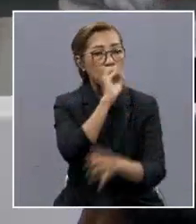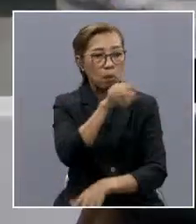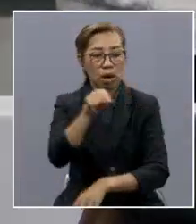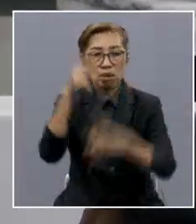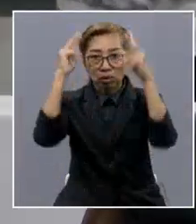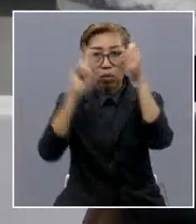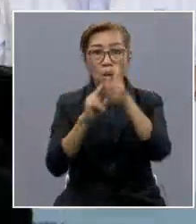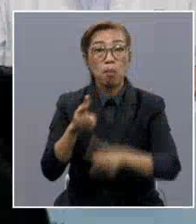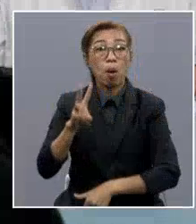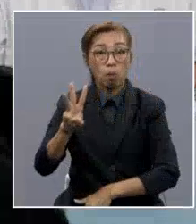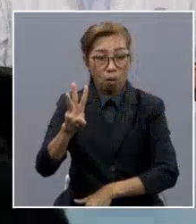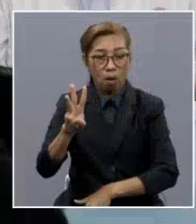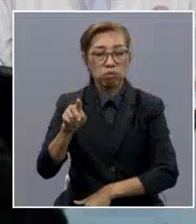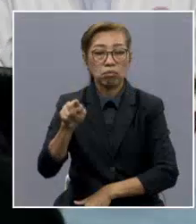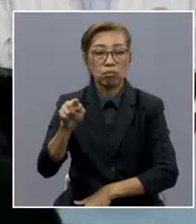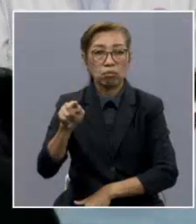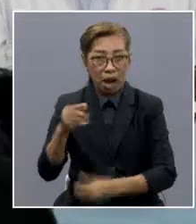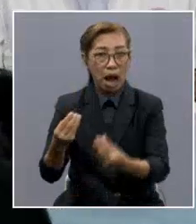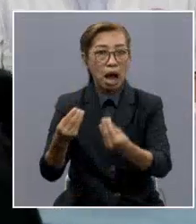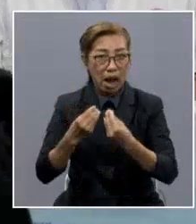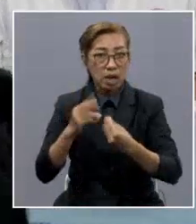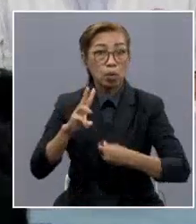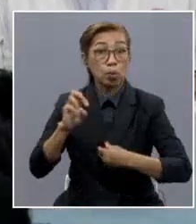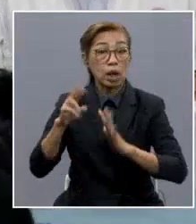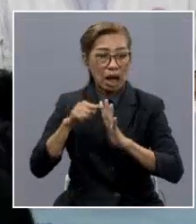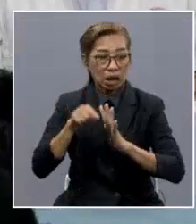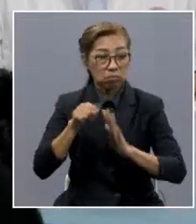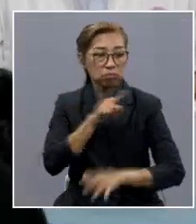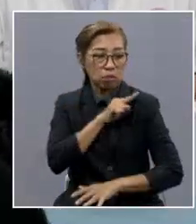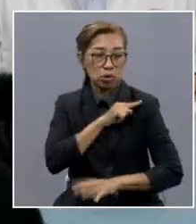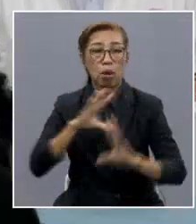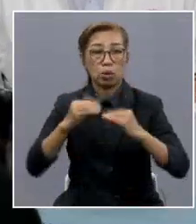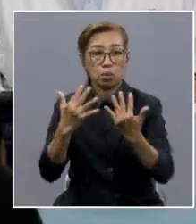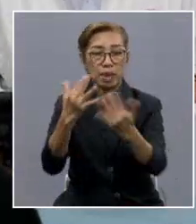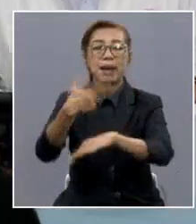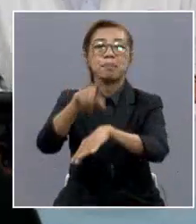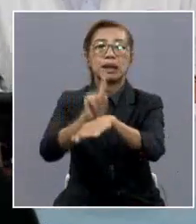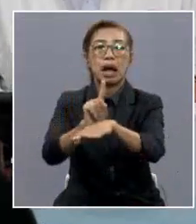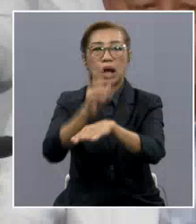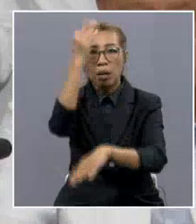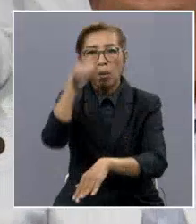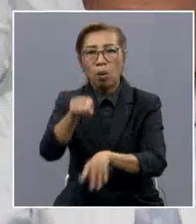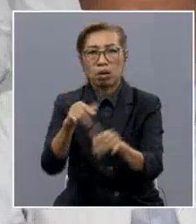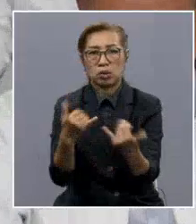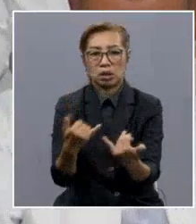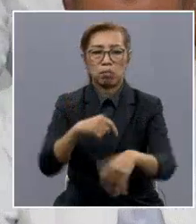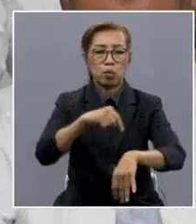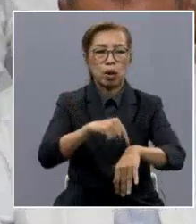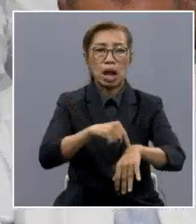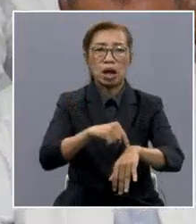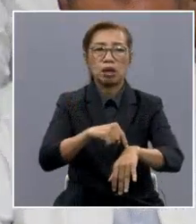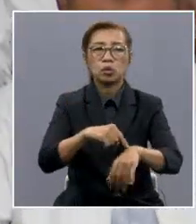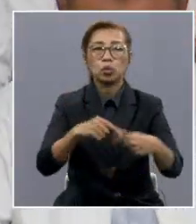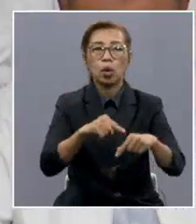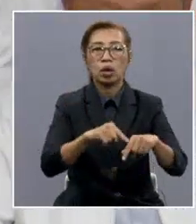ลเอกประวิตรมอบหมายให้ตัวของคุณวีระเนี่ยทำหน้าที่เป็นประธานการประชุมเพราะมันเป็นห้วงเวลาราชการนะครับ